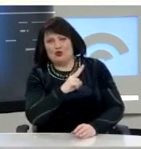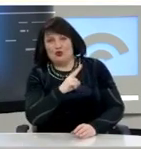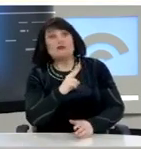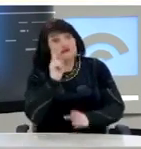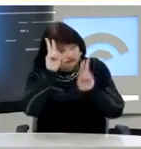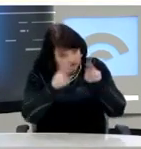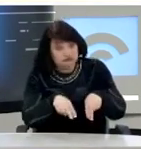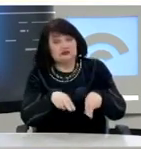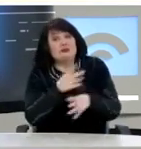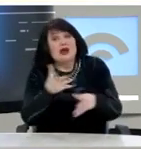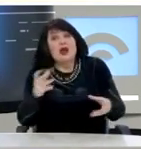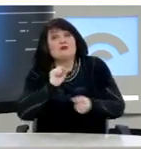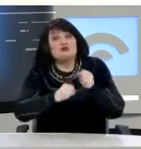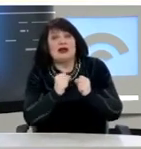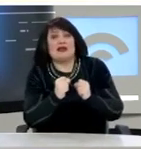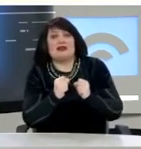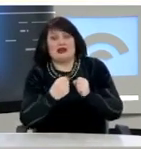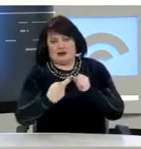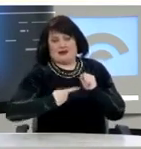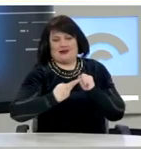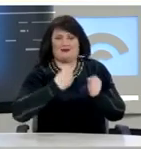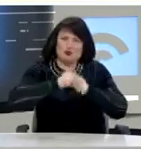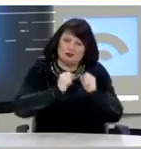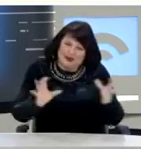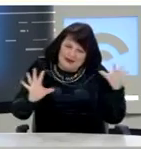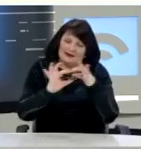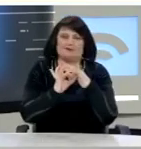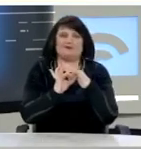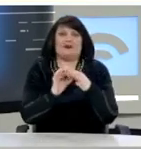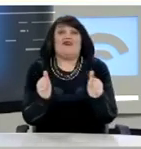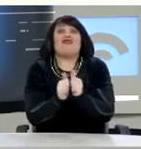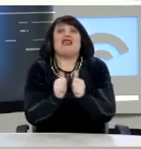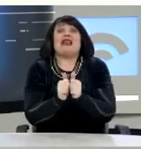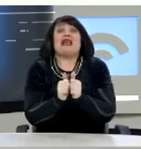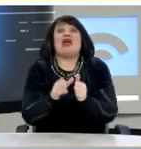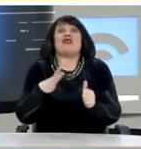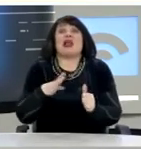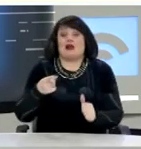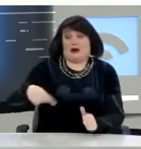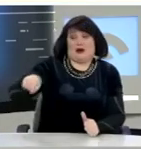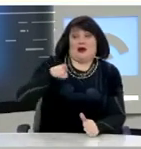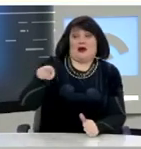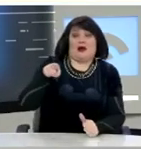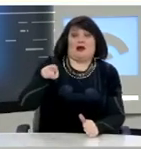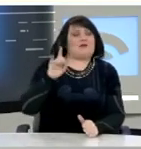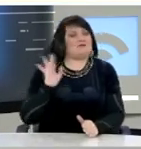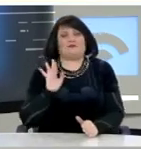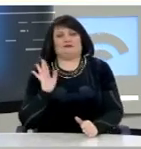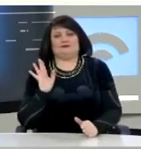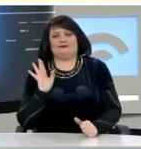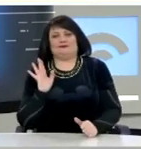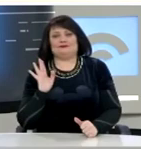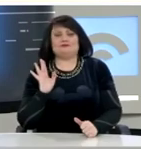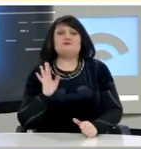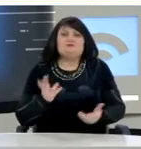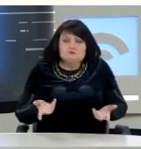κάναν για να φέρουν σε συνεννόηση τα δύο μας κράτη. Γιατί προσβλέπουν συμφιλία με εμάς και όχι με τρίτους που θέλουν κάποιοι να τους στείλουν. Αντί